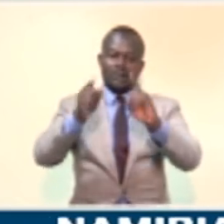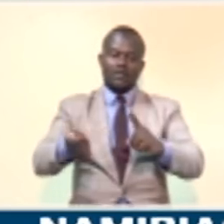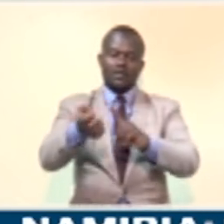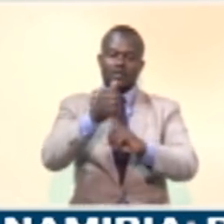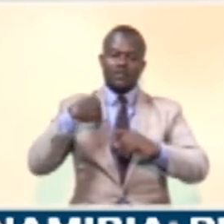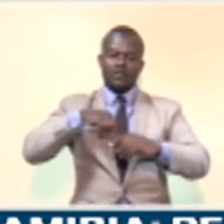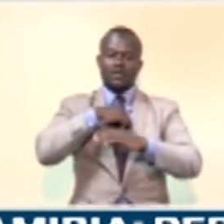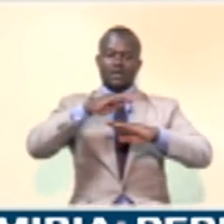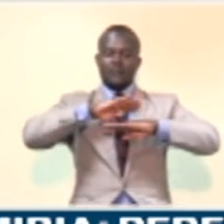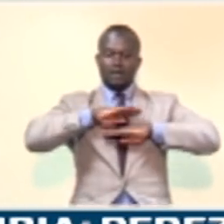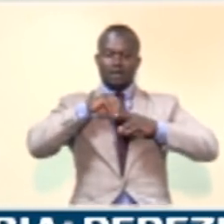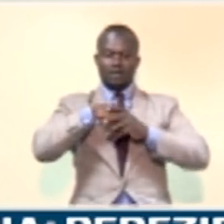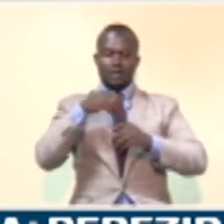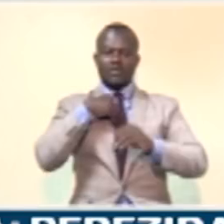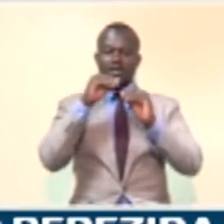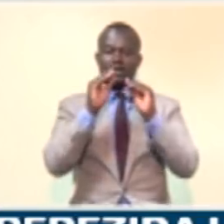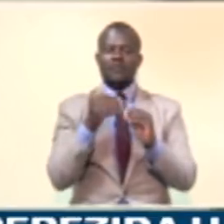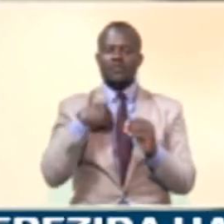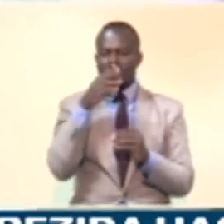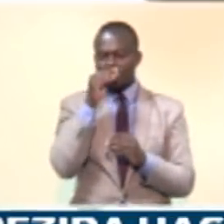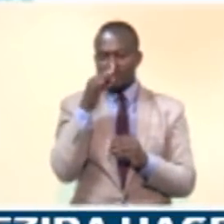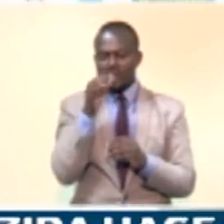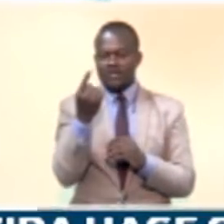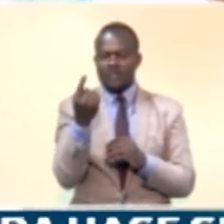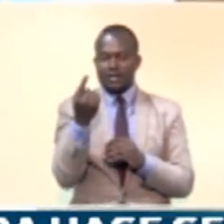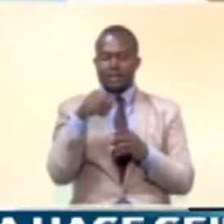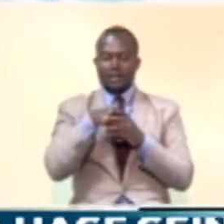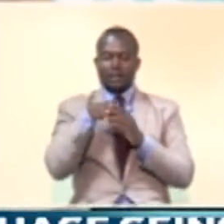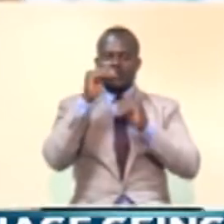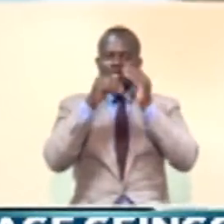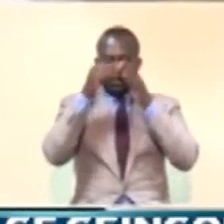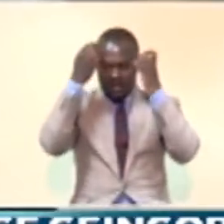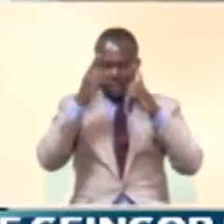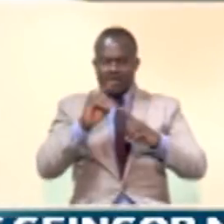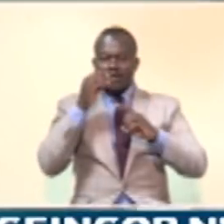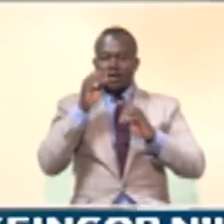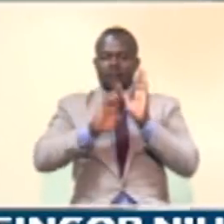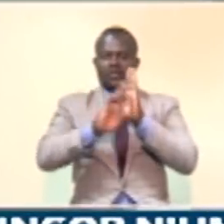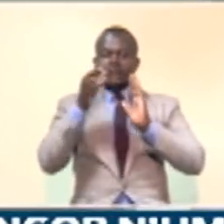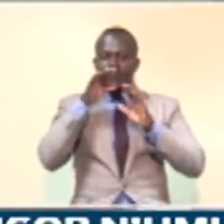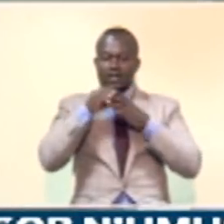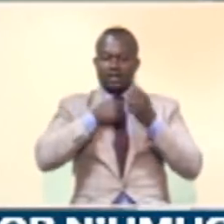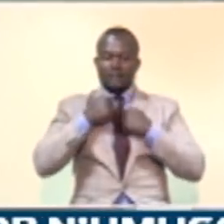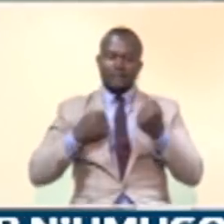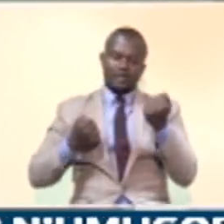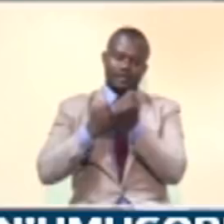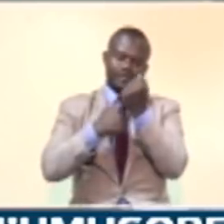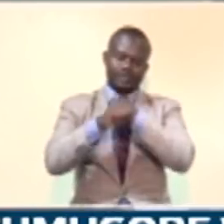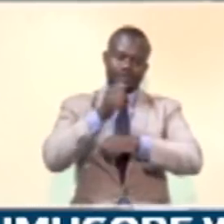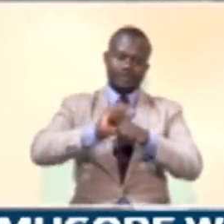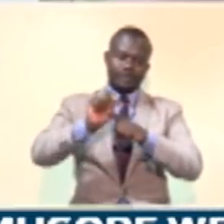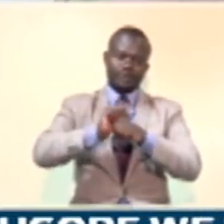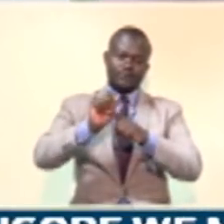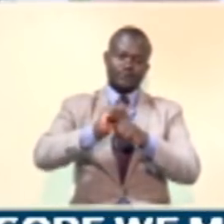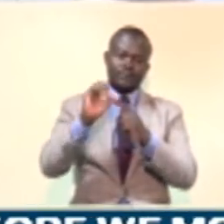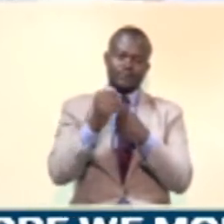tuzabe twihagije mu kugira abarimu bavuga Igifaransa neza. Mu rwego rw'uburezi kandi, ambasade y'Ubufaransa mu Rwanda ishyigikira igikorwa cyo gutoza abantu umuco